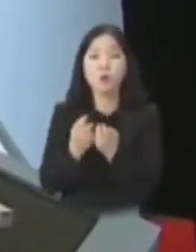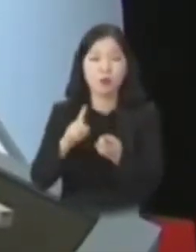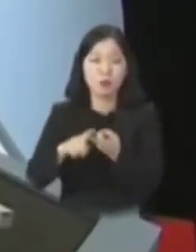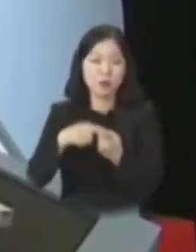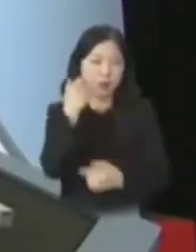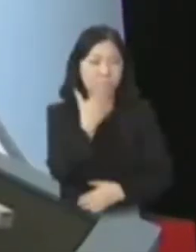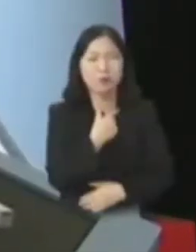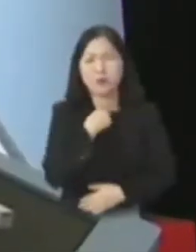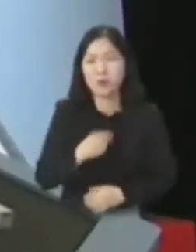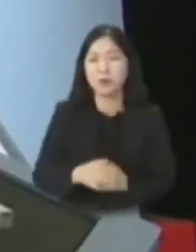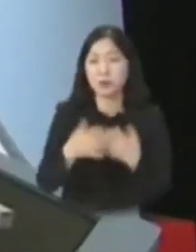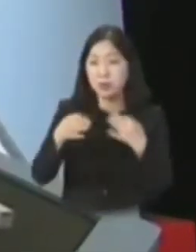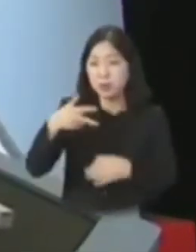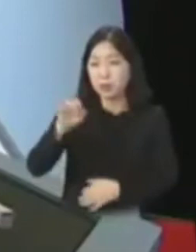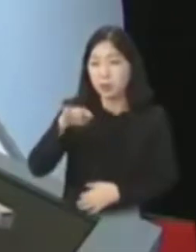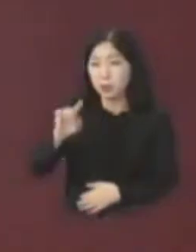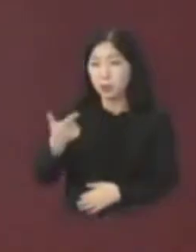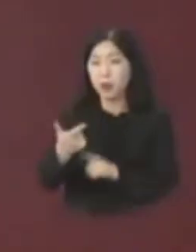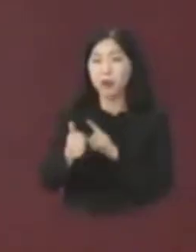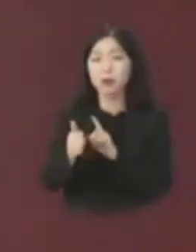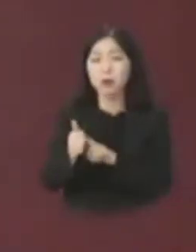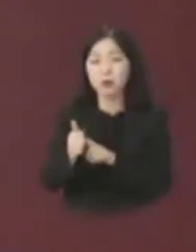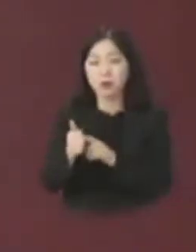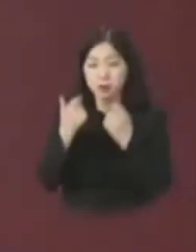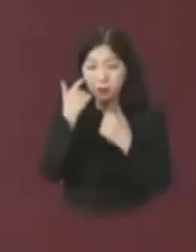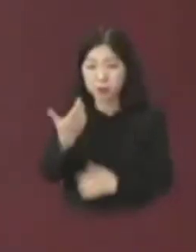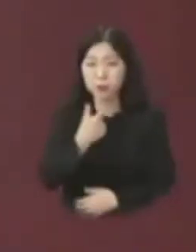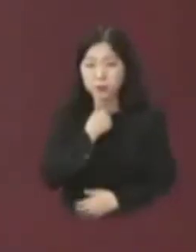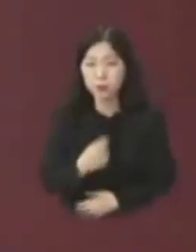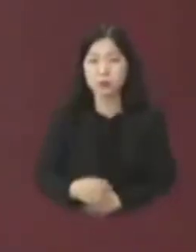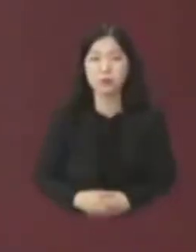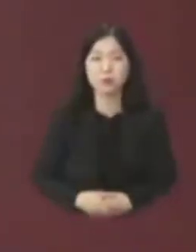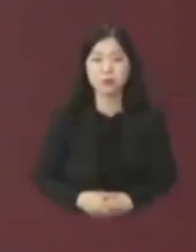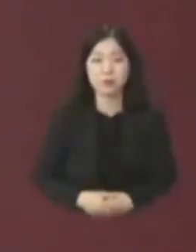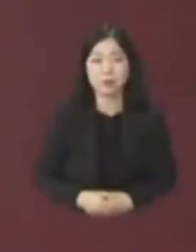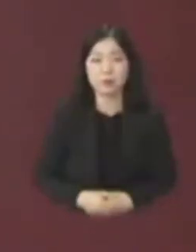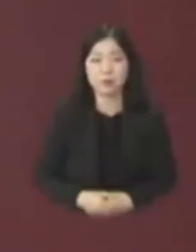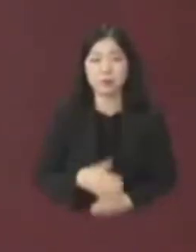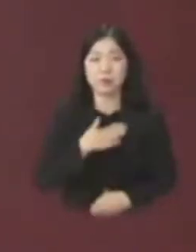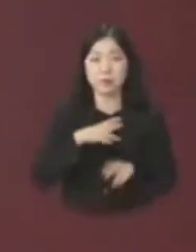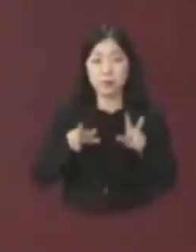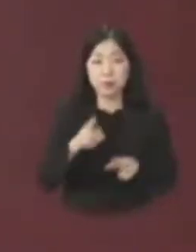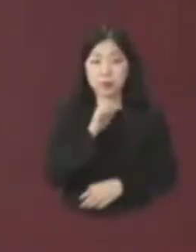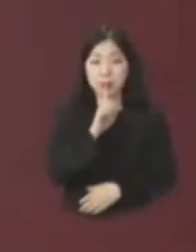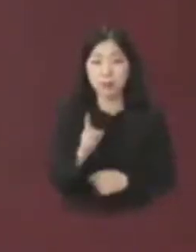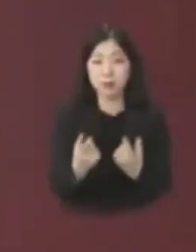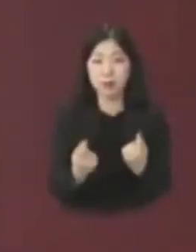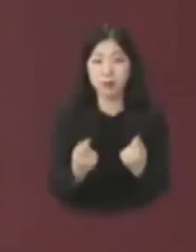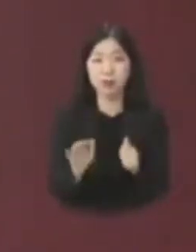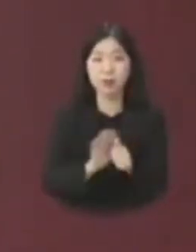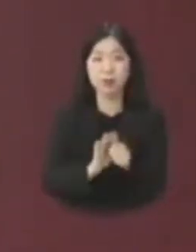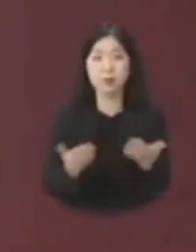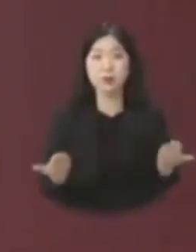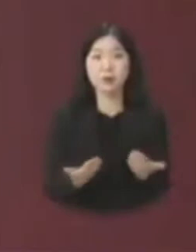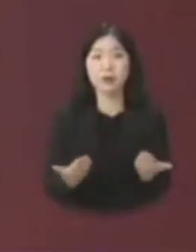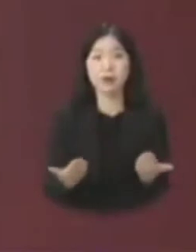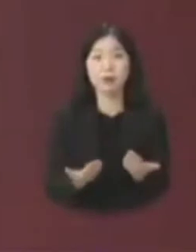자, 김재원 후보님께 여쭙겠습니다. 제가 지금 말씀드렸던 이제 서비스